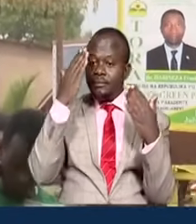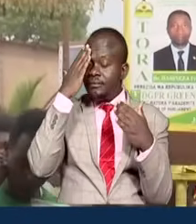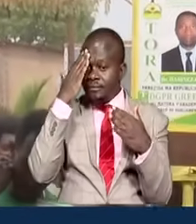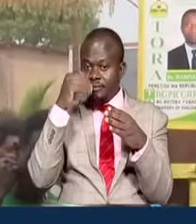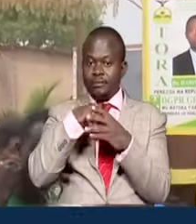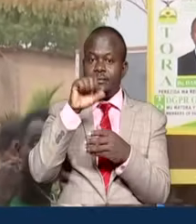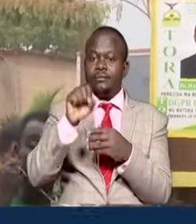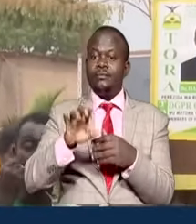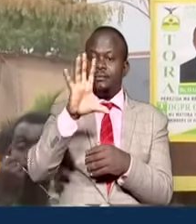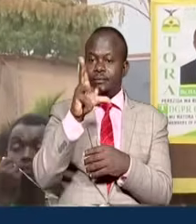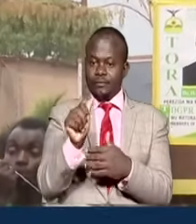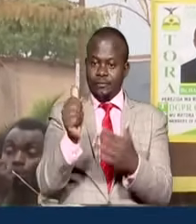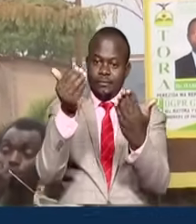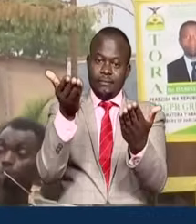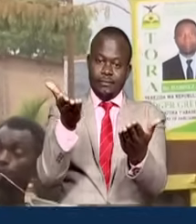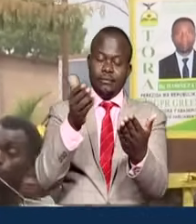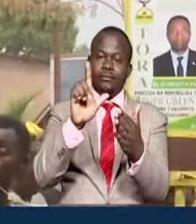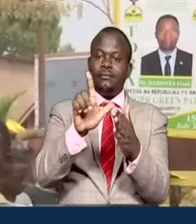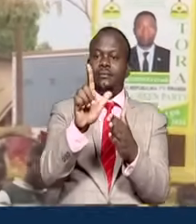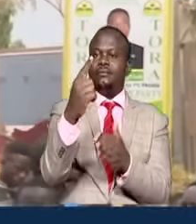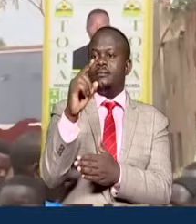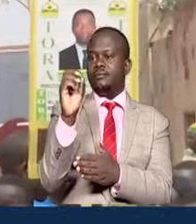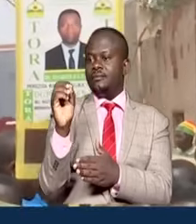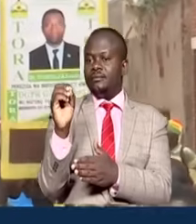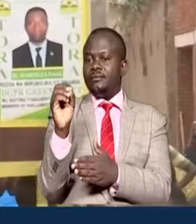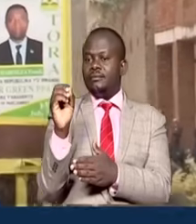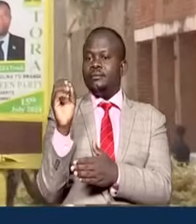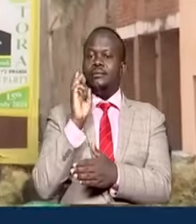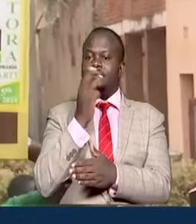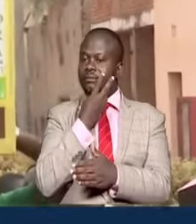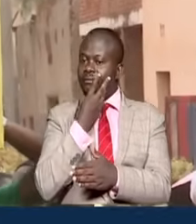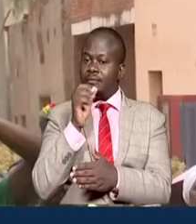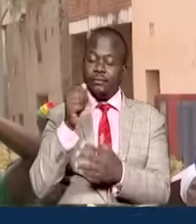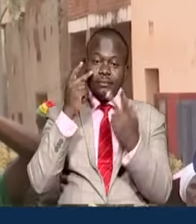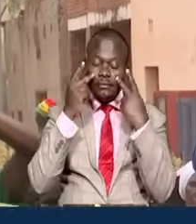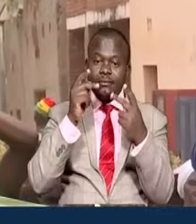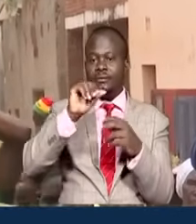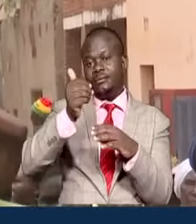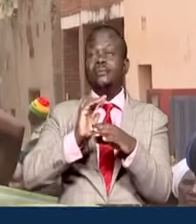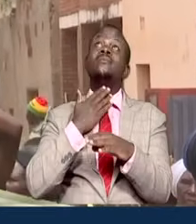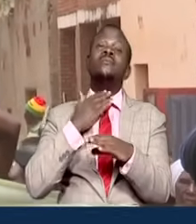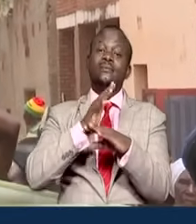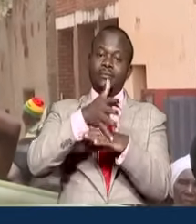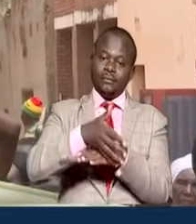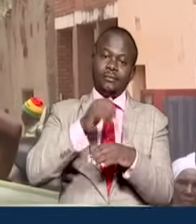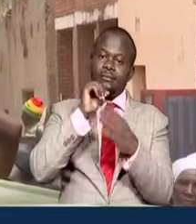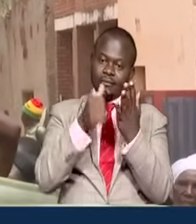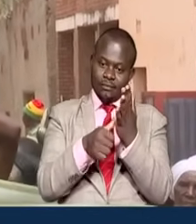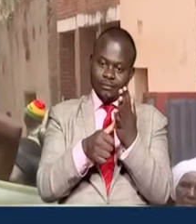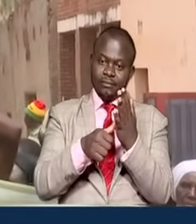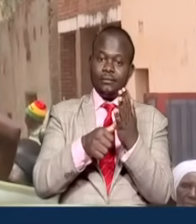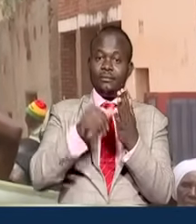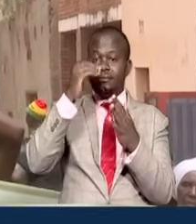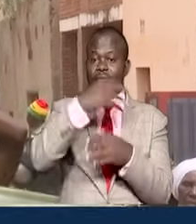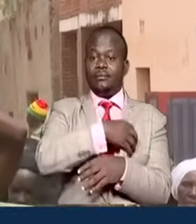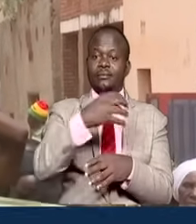y'Epfo bihari, litiro 100 urazibona, washaka birenzeho nta kibazo. Ubwo abizi